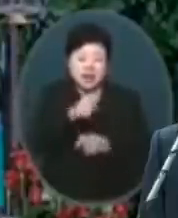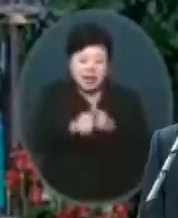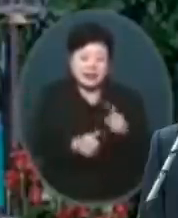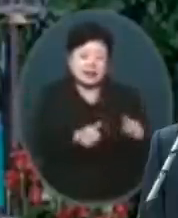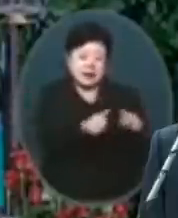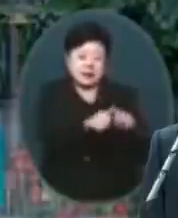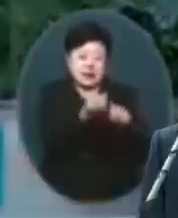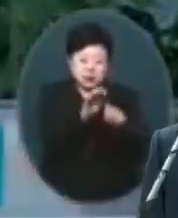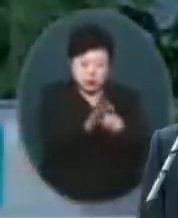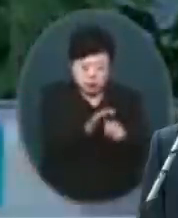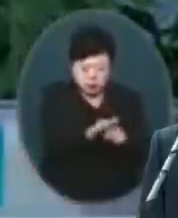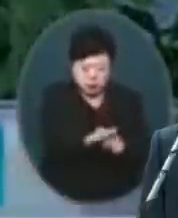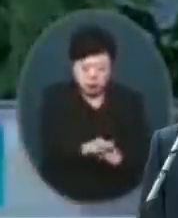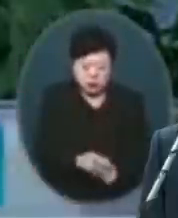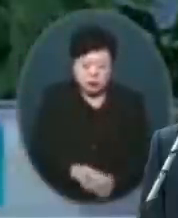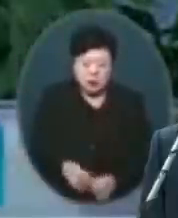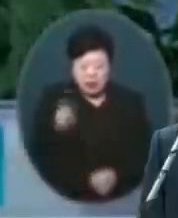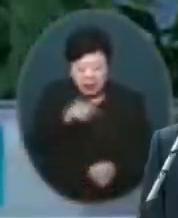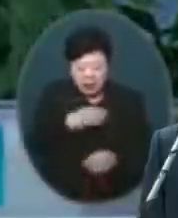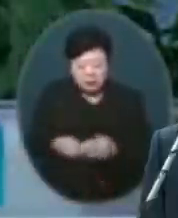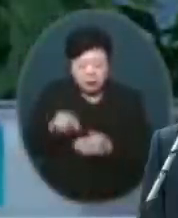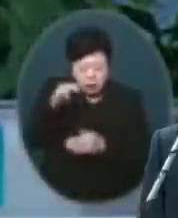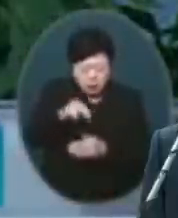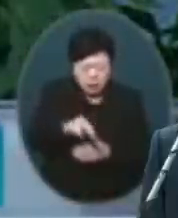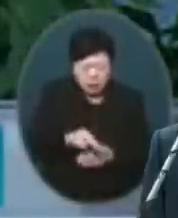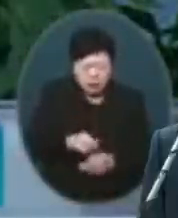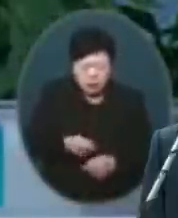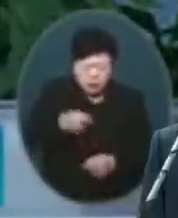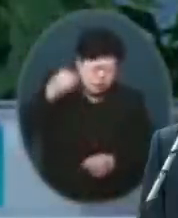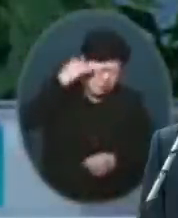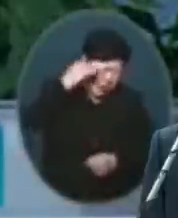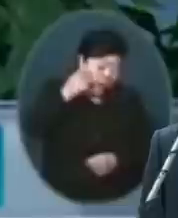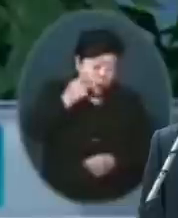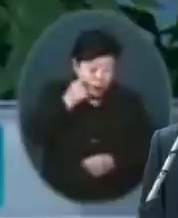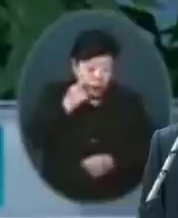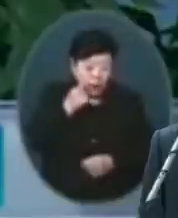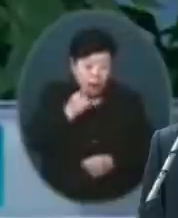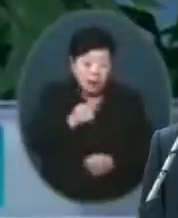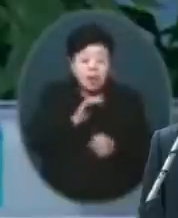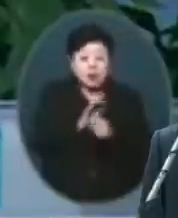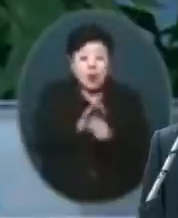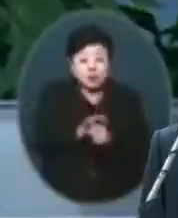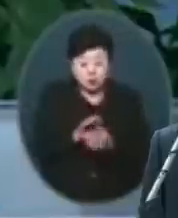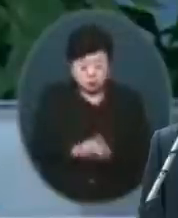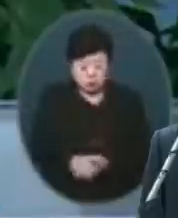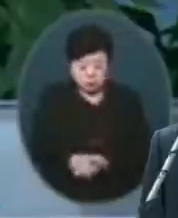함께하고 강을 건널 때 물이 너를 침몰하지 못하게 하겠다.